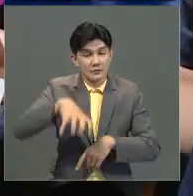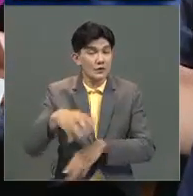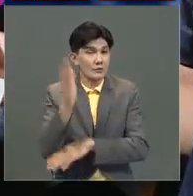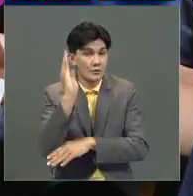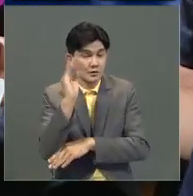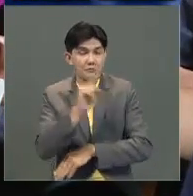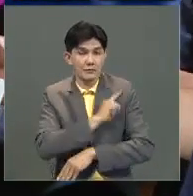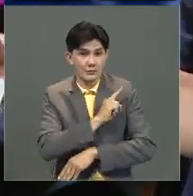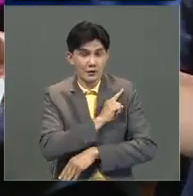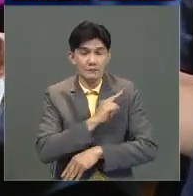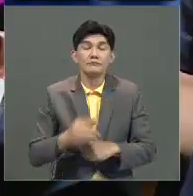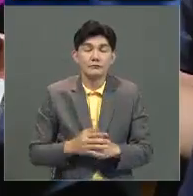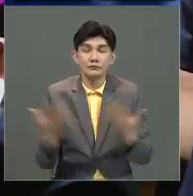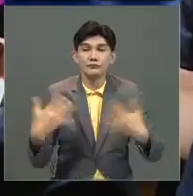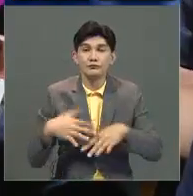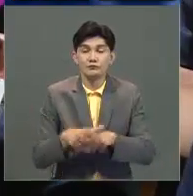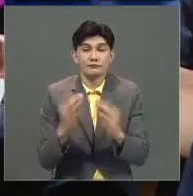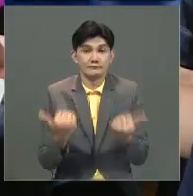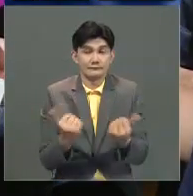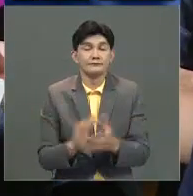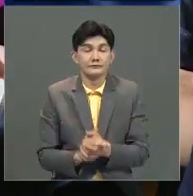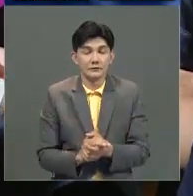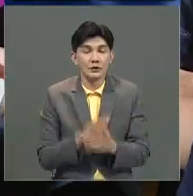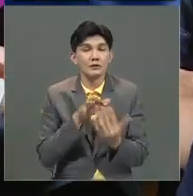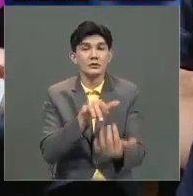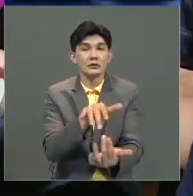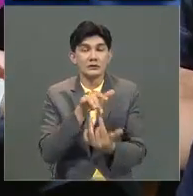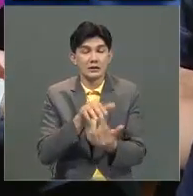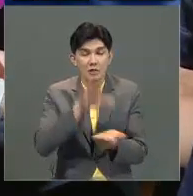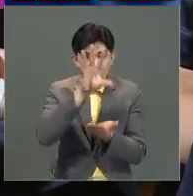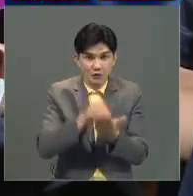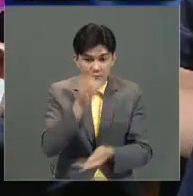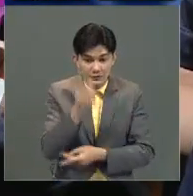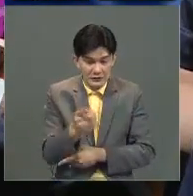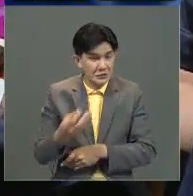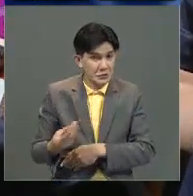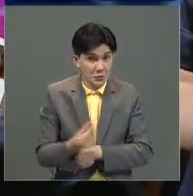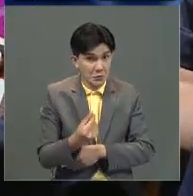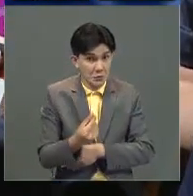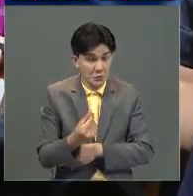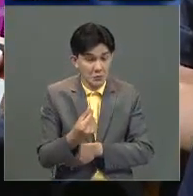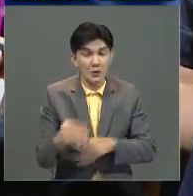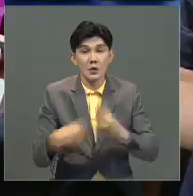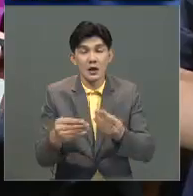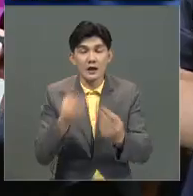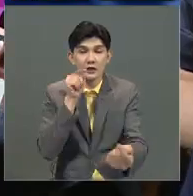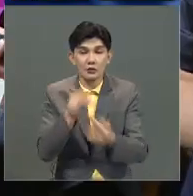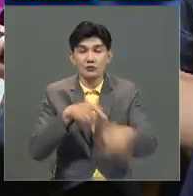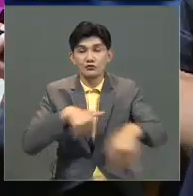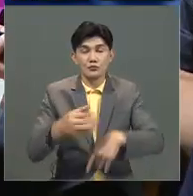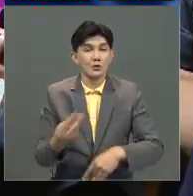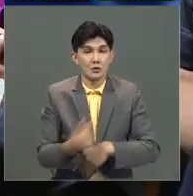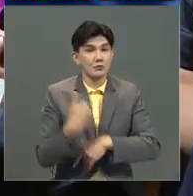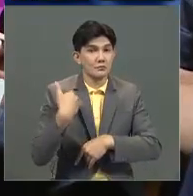นแม่งานกับทุกหน่วยงานมารวมกันนะครับเพื่อสื่อสารข้อเท็จจริงรวดเร็วให้กับถึงประชาชนโดยเฉพ